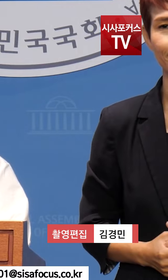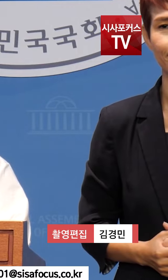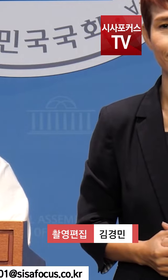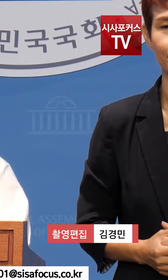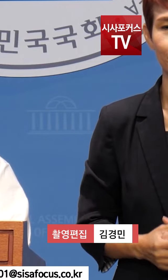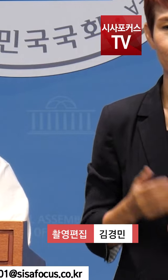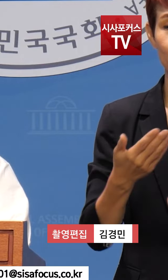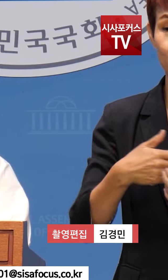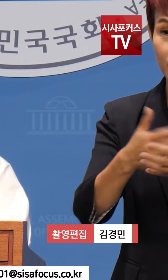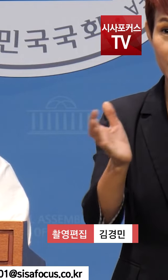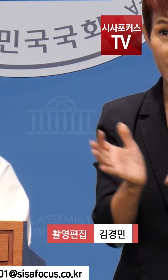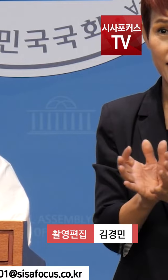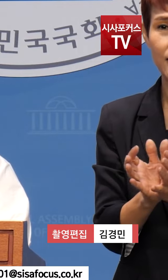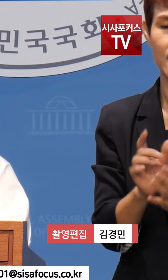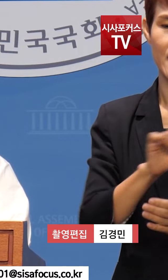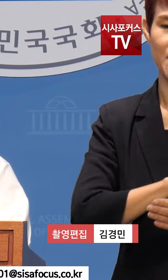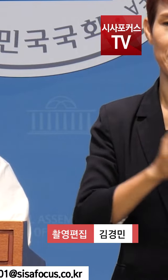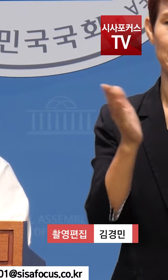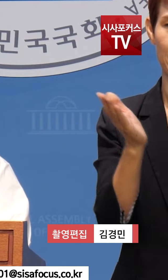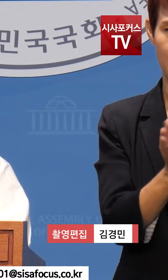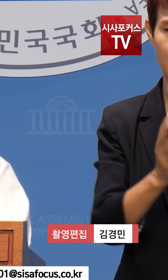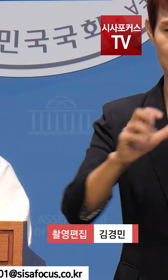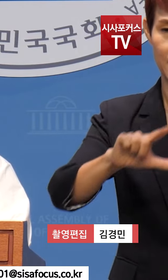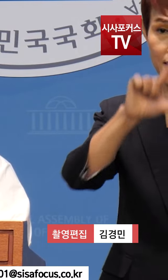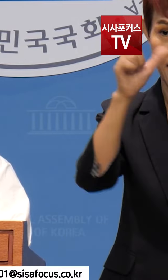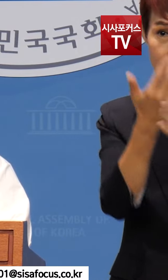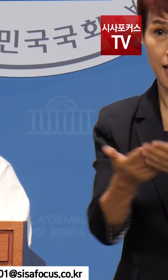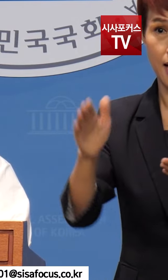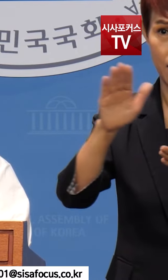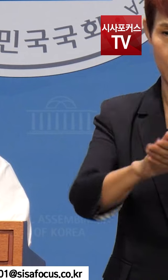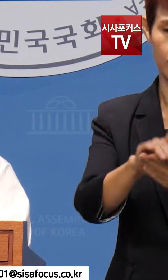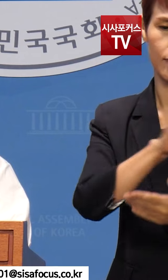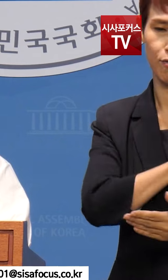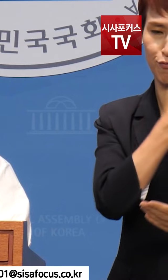저희 개혁신당은 이름에 맞게 민생 개혁을